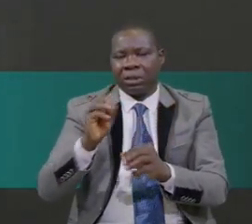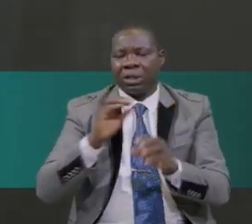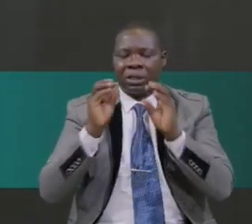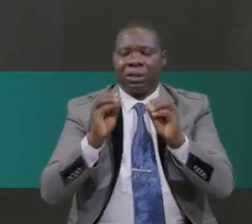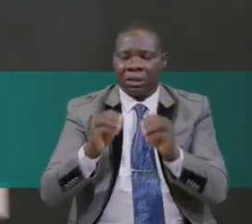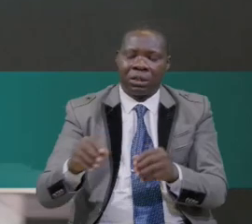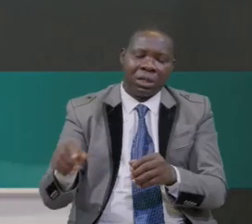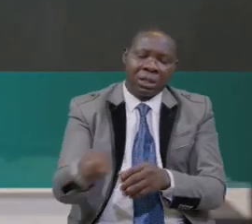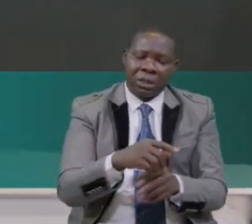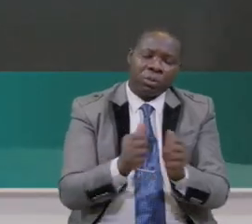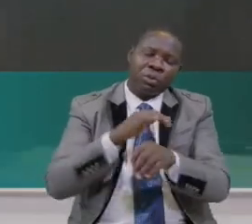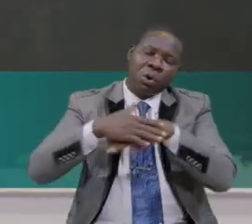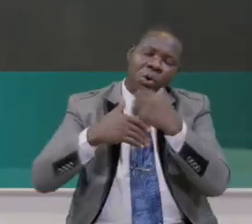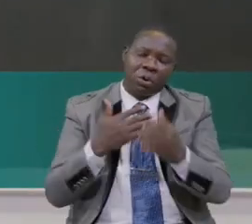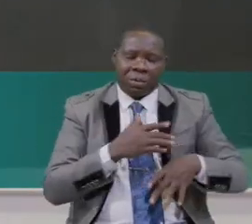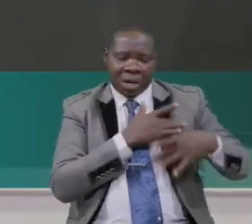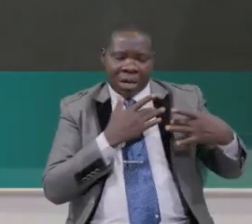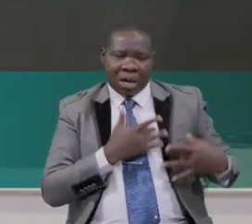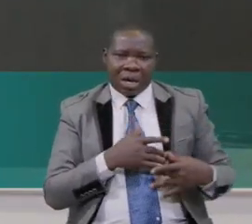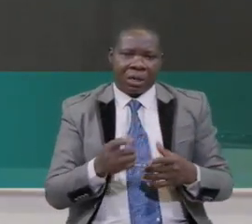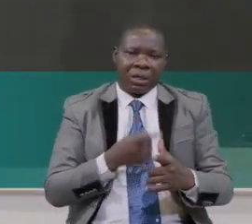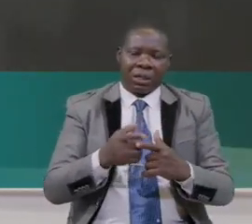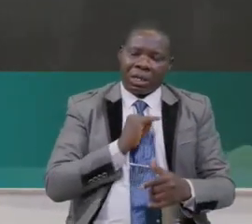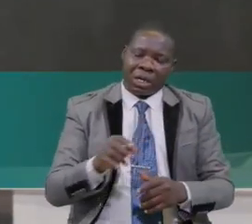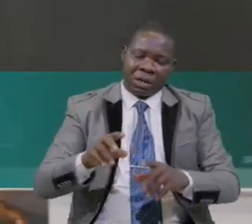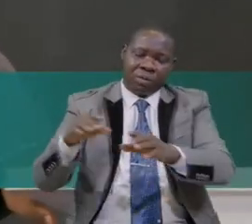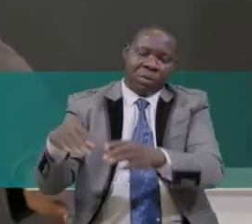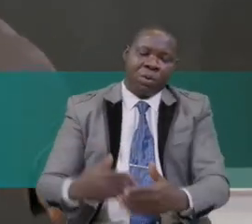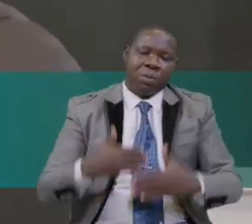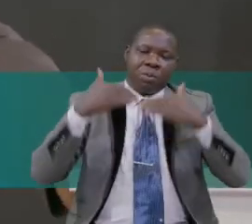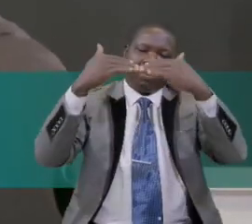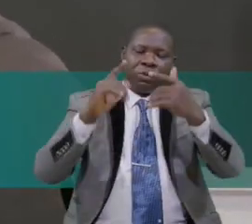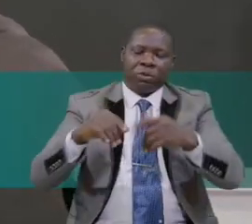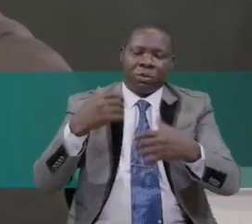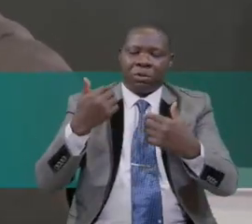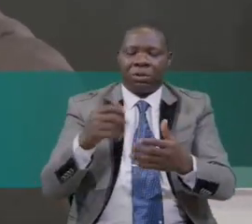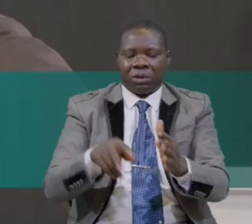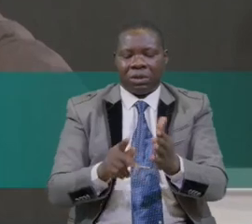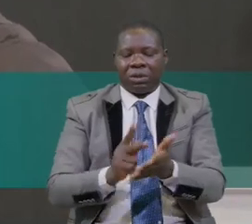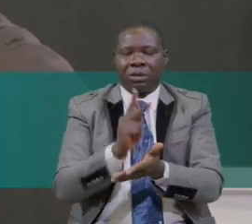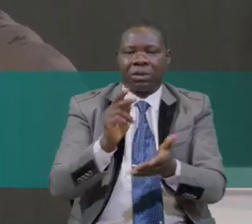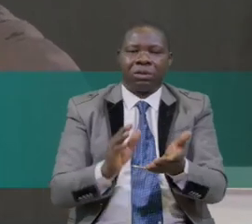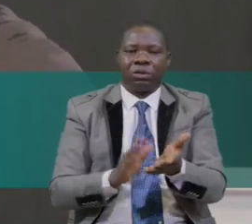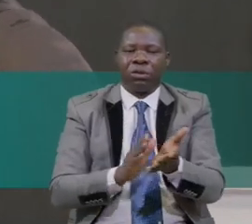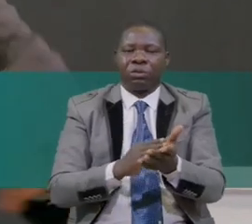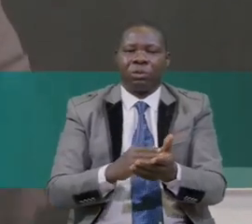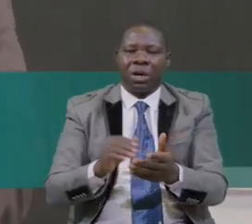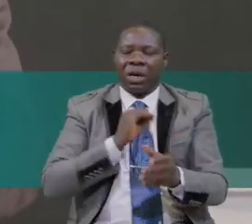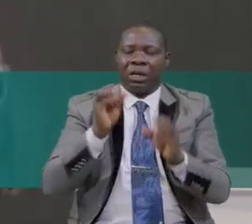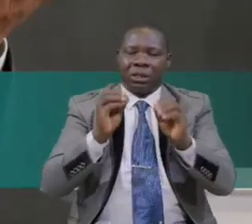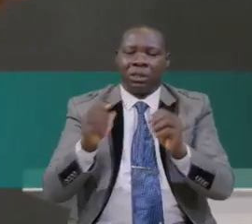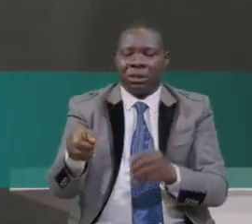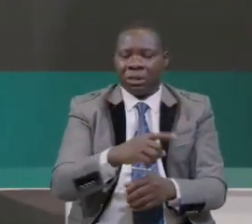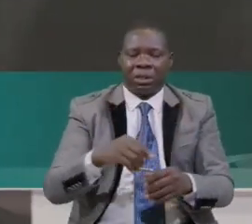au CM1 et au CM2, je le faisais. Et après, je suis venu au secondaire. Je les enseignais les mathématiques. Et quand ils